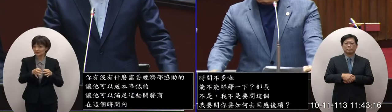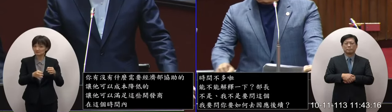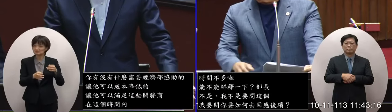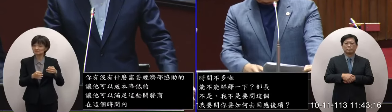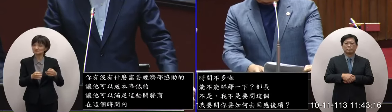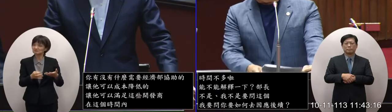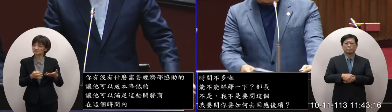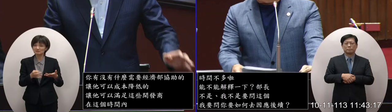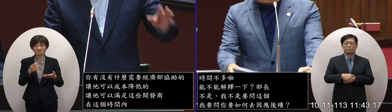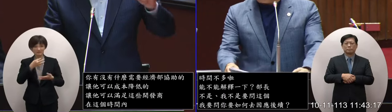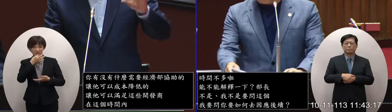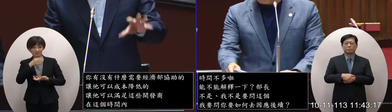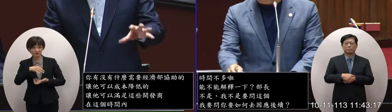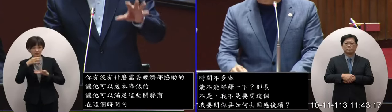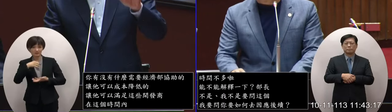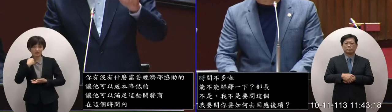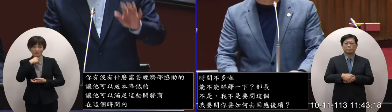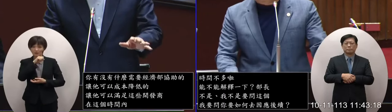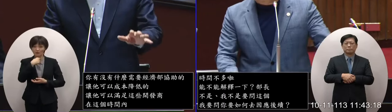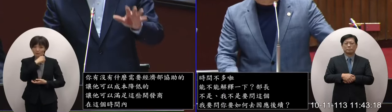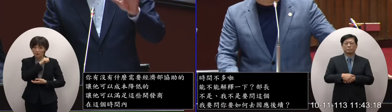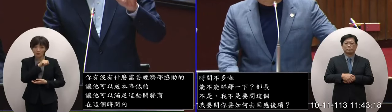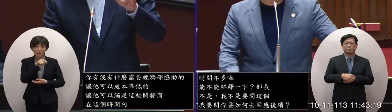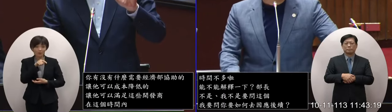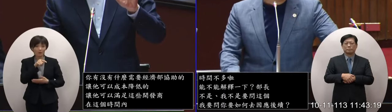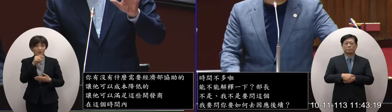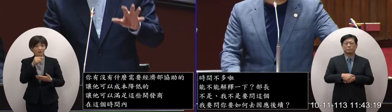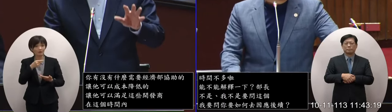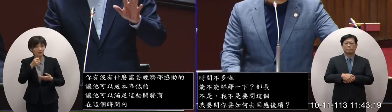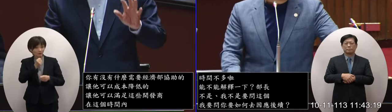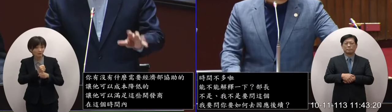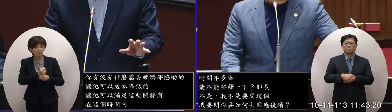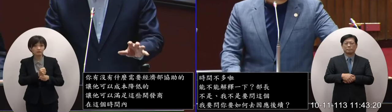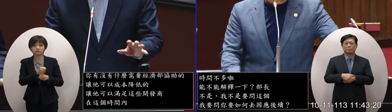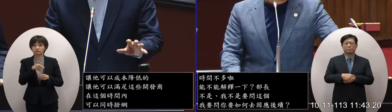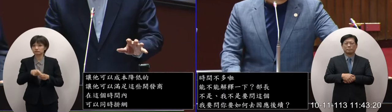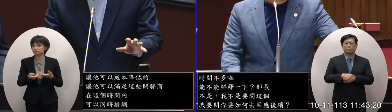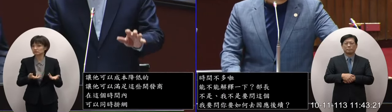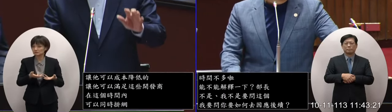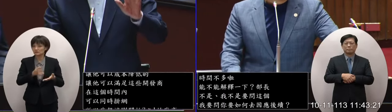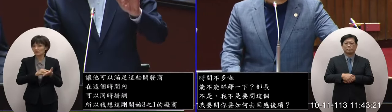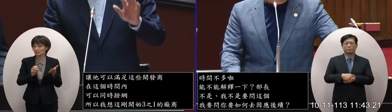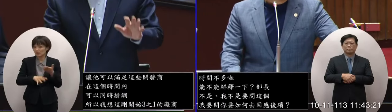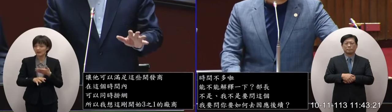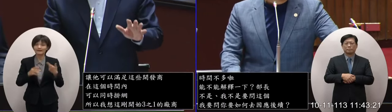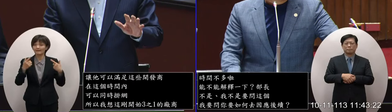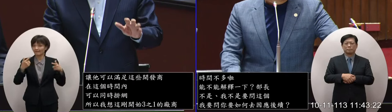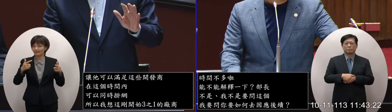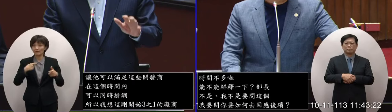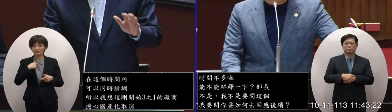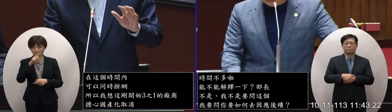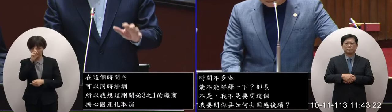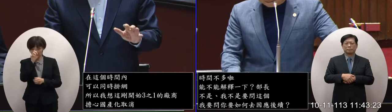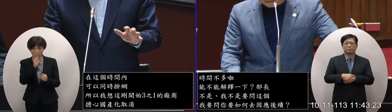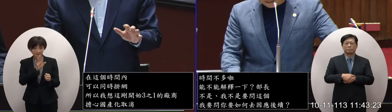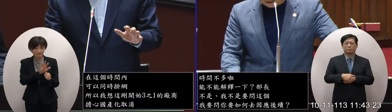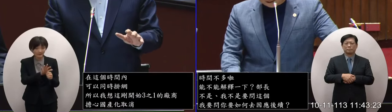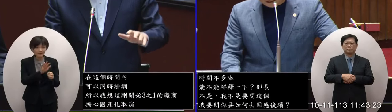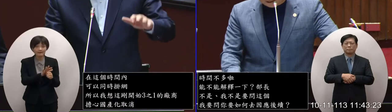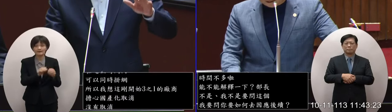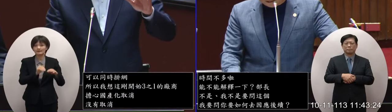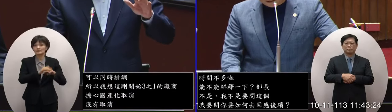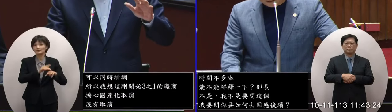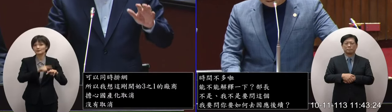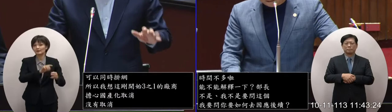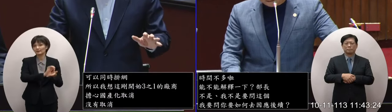化取消，没有取消，我们是帮助他们能够降低成本。我们希望让风电的成